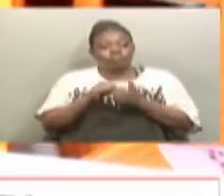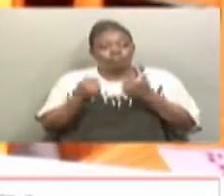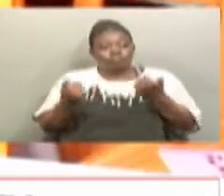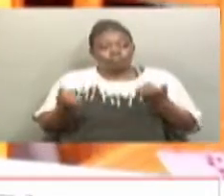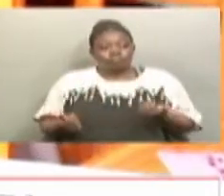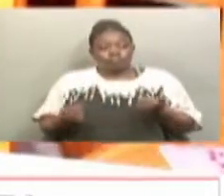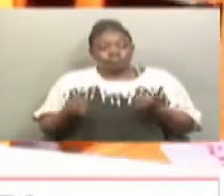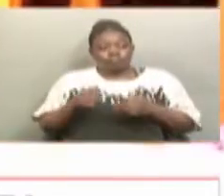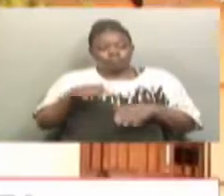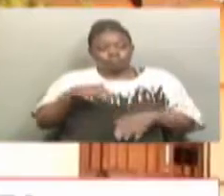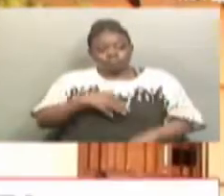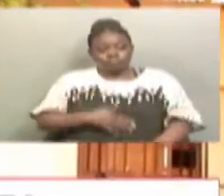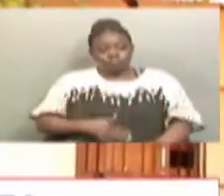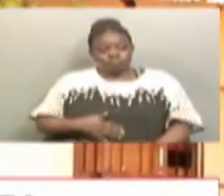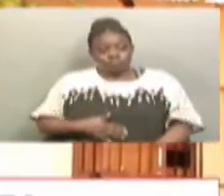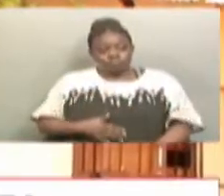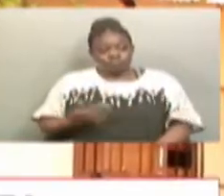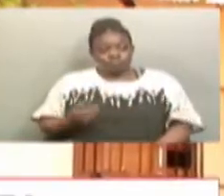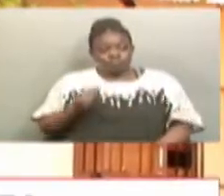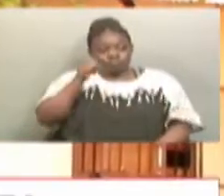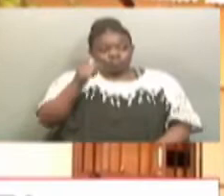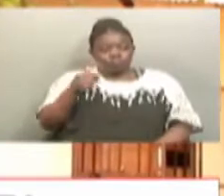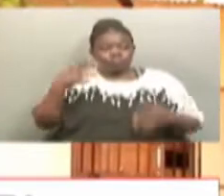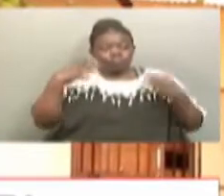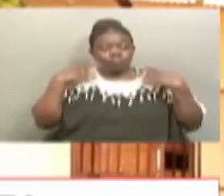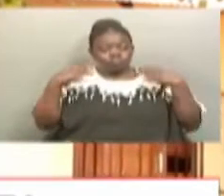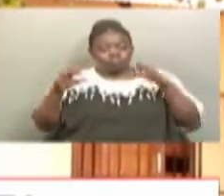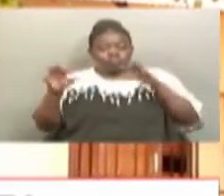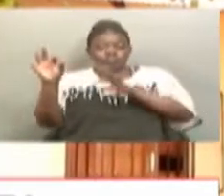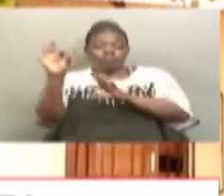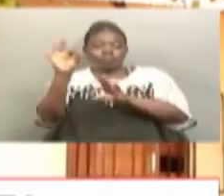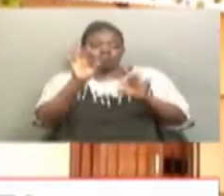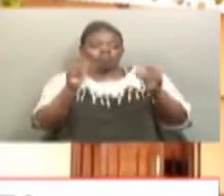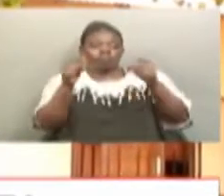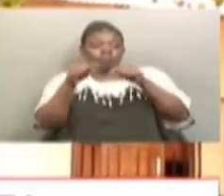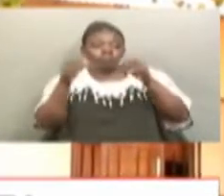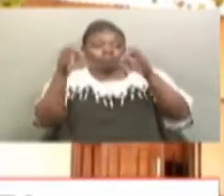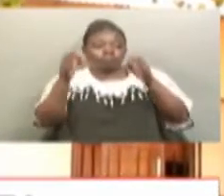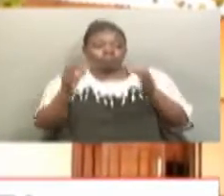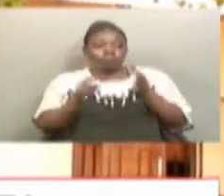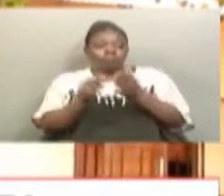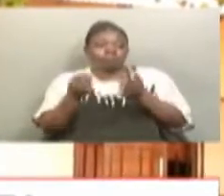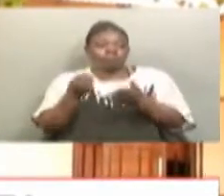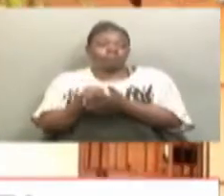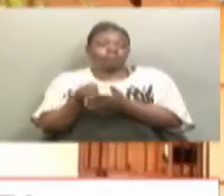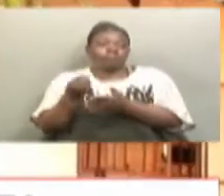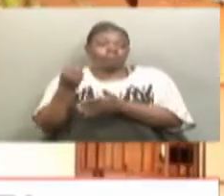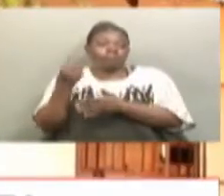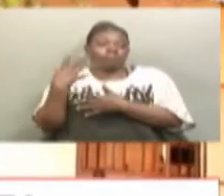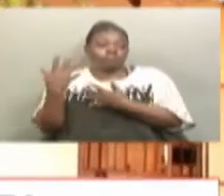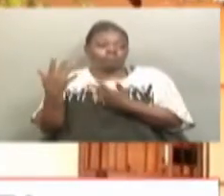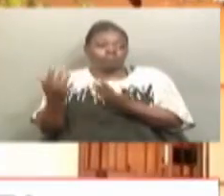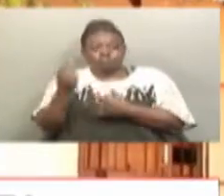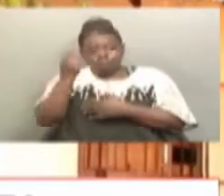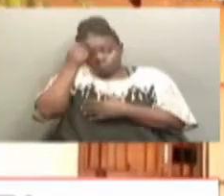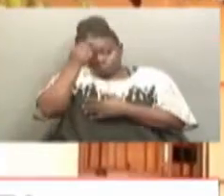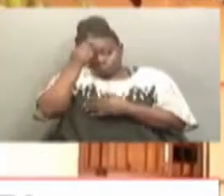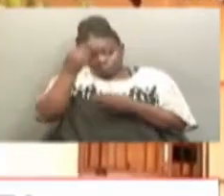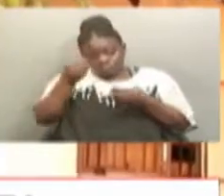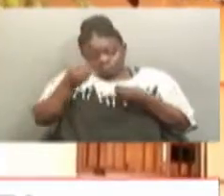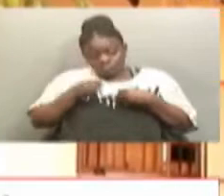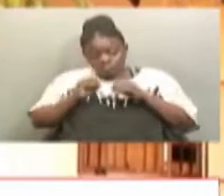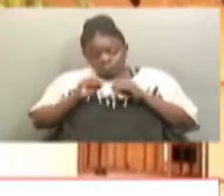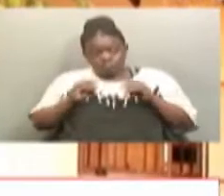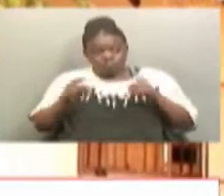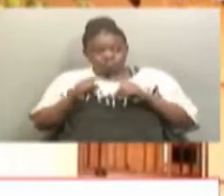naddala amasomo ga saayansi. Kati nja tugenda mu practical ya chemistry naye bikozesebwa mu practicals bya ssente bwanana gavumenti nazituweereza